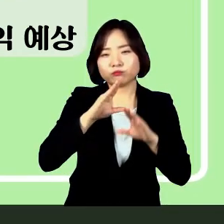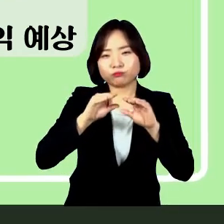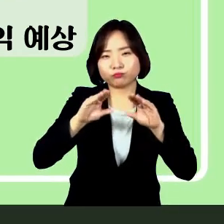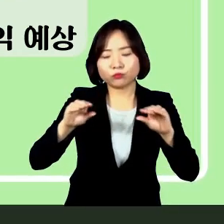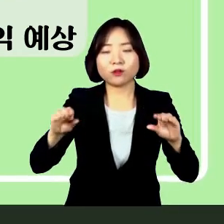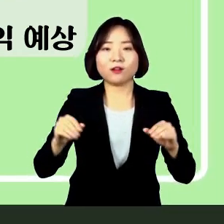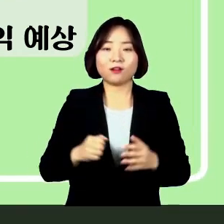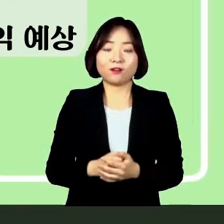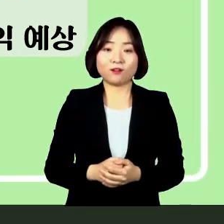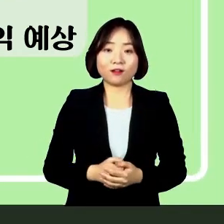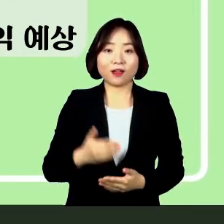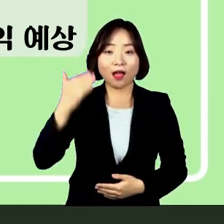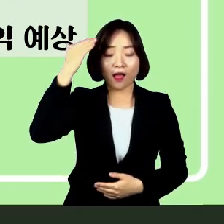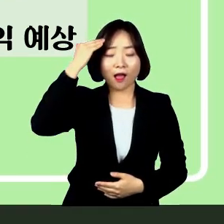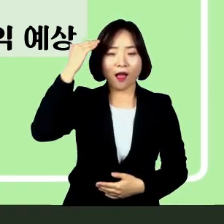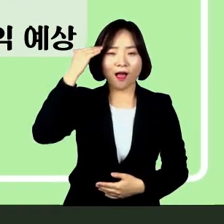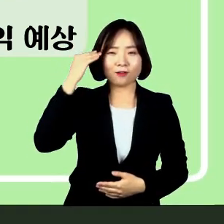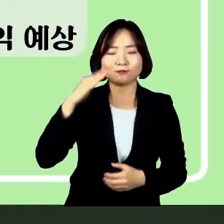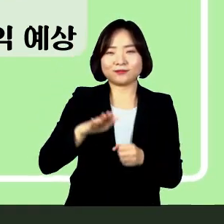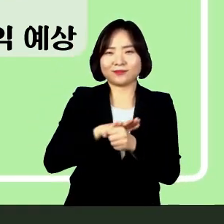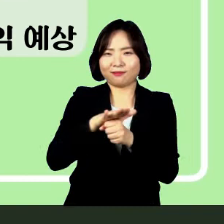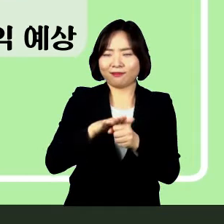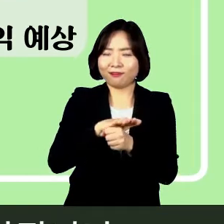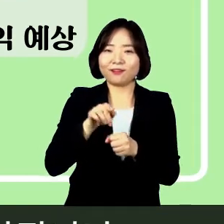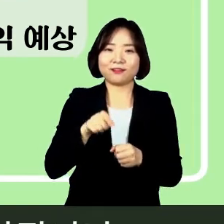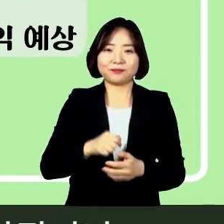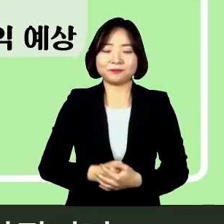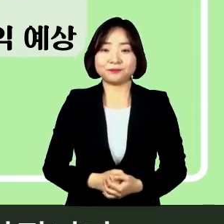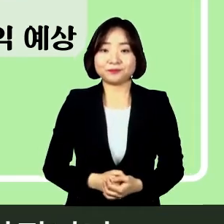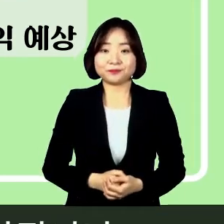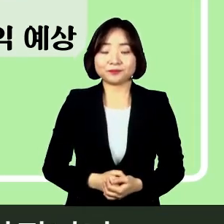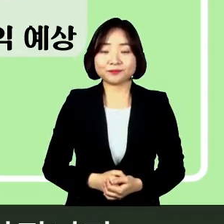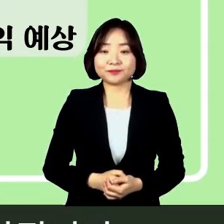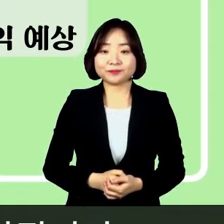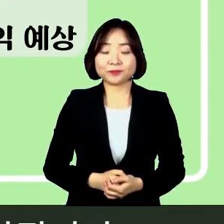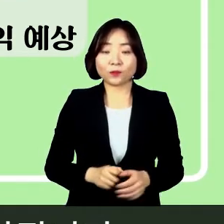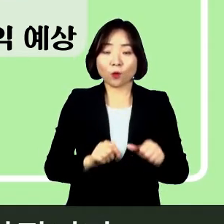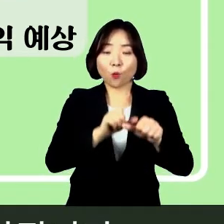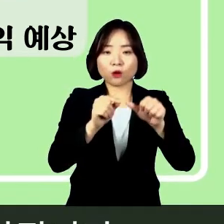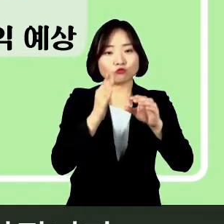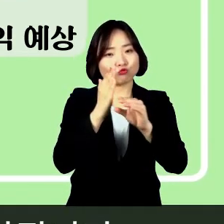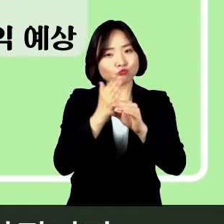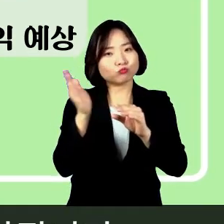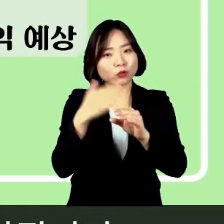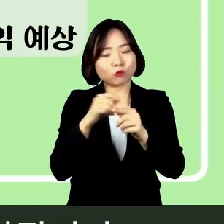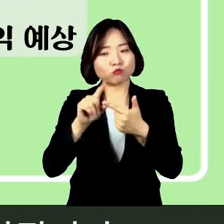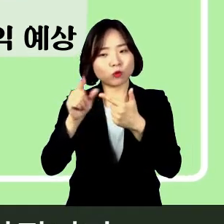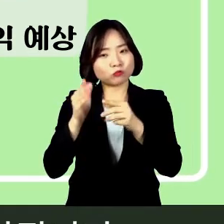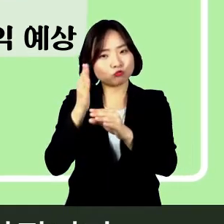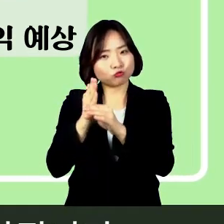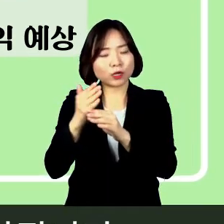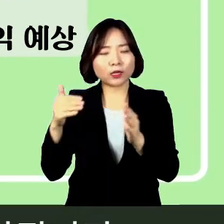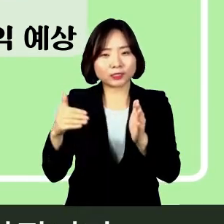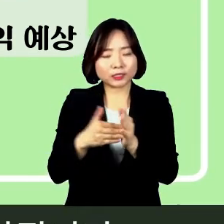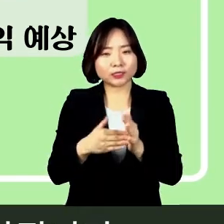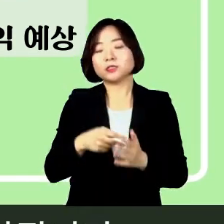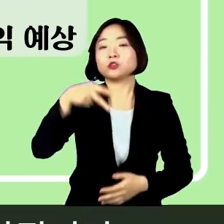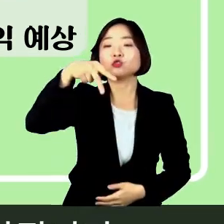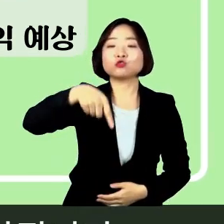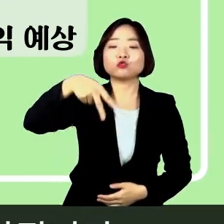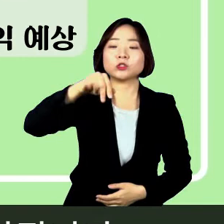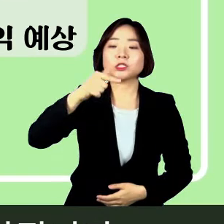국내 소비자들에게 꾸준한 사랑을 받고 있는데요. 5월 중순부터 다음 달 중순에 걸쳐 천안시 수신면